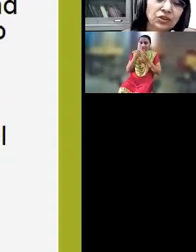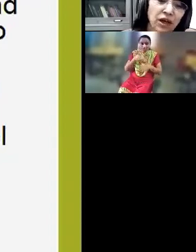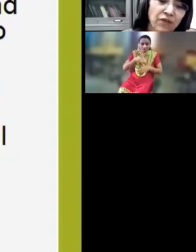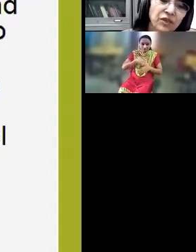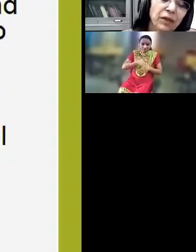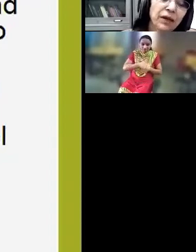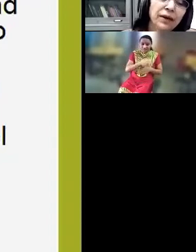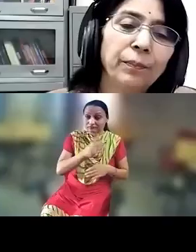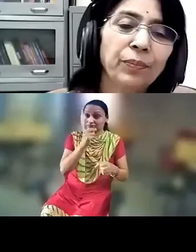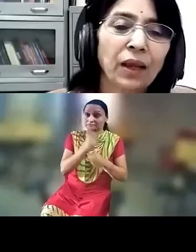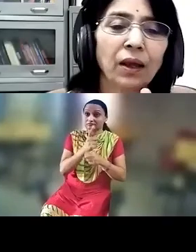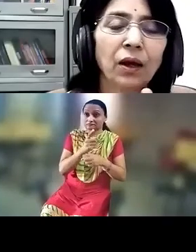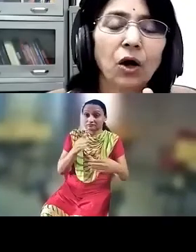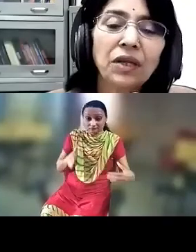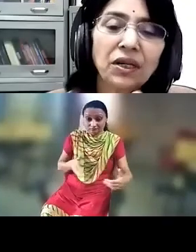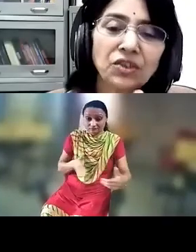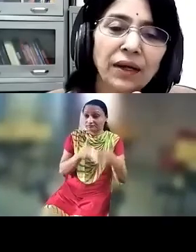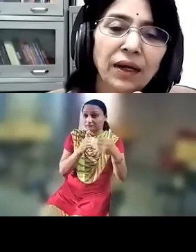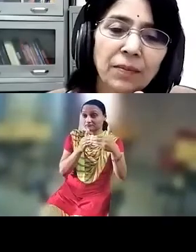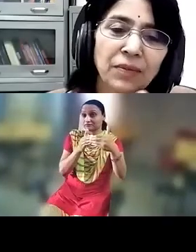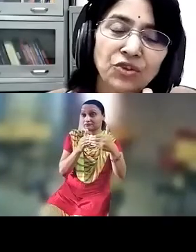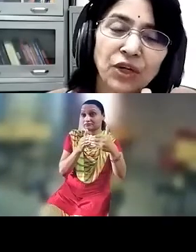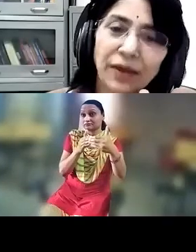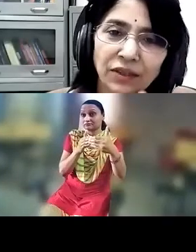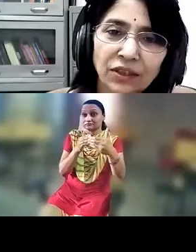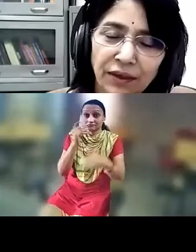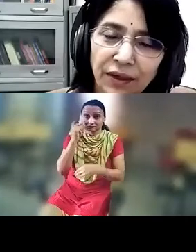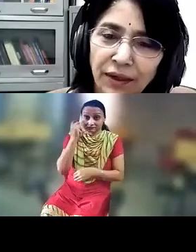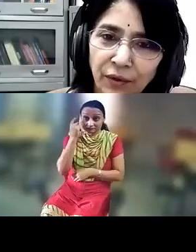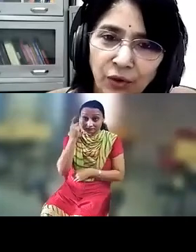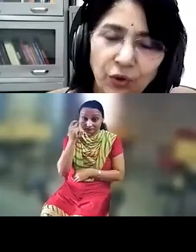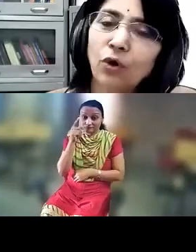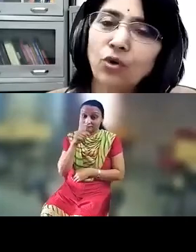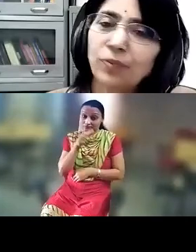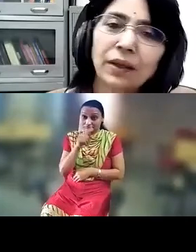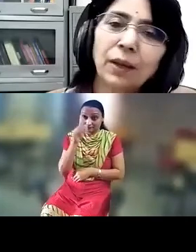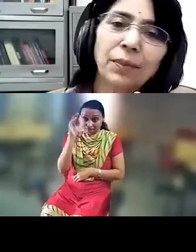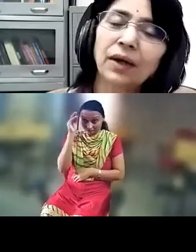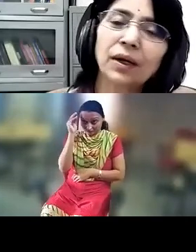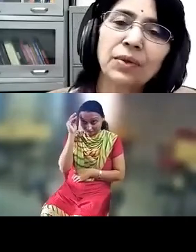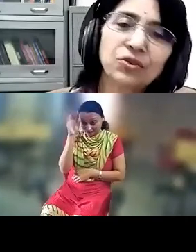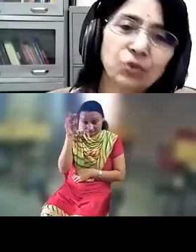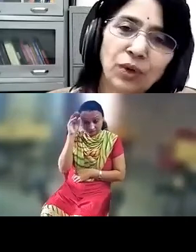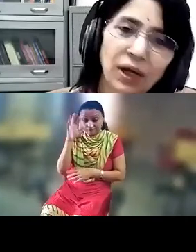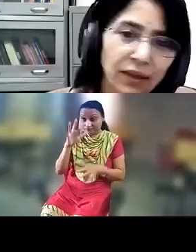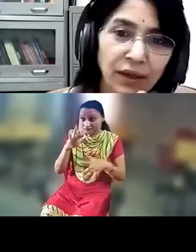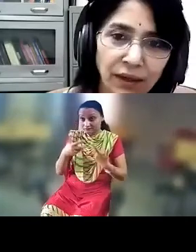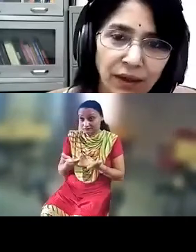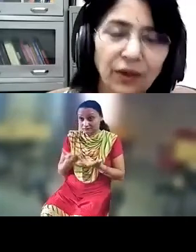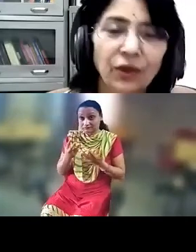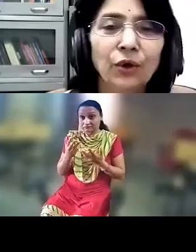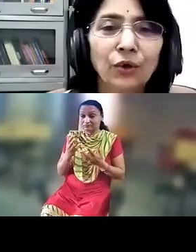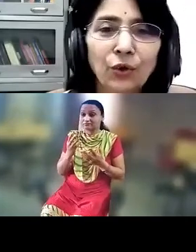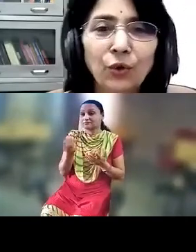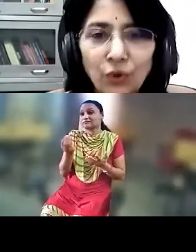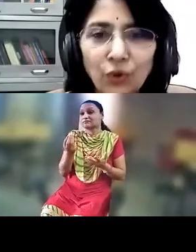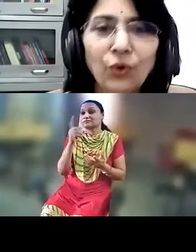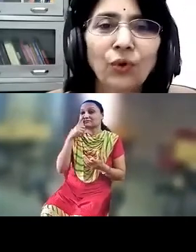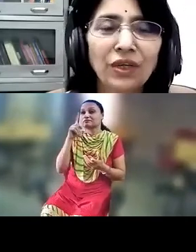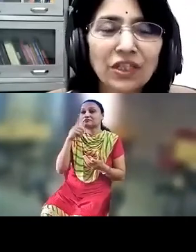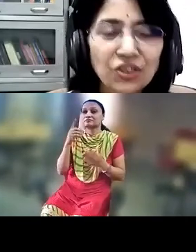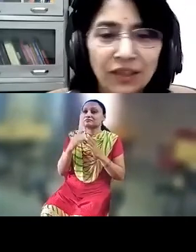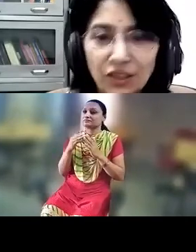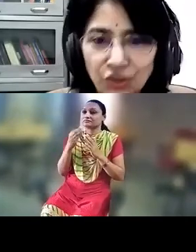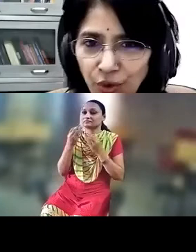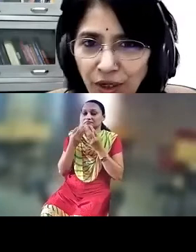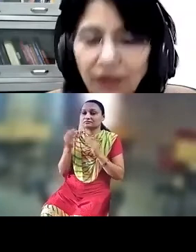से और स्टाफ से मिलना, और ये जानना कि बच्चा क्या सीख रहा है, क्योंकि कुछ माता पिता कभी स्कूल आते नहीं है, तो उनको